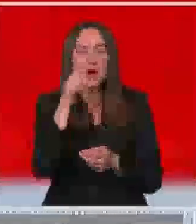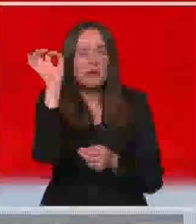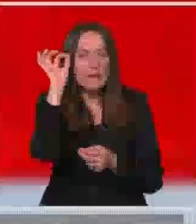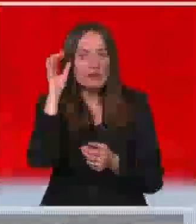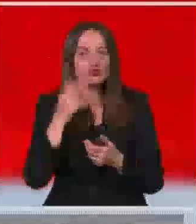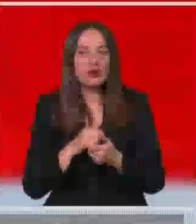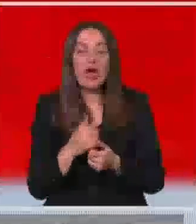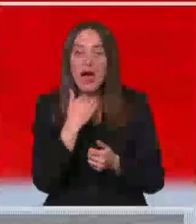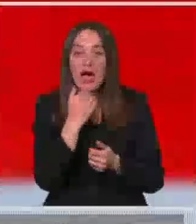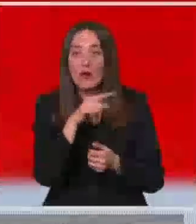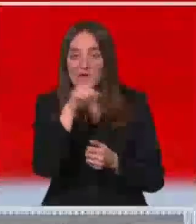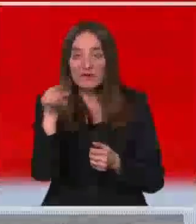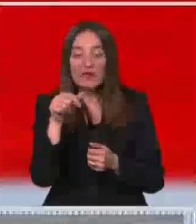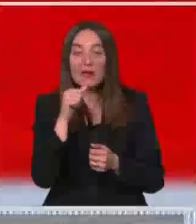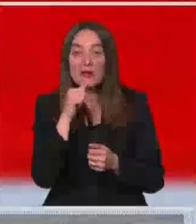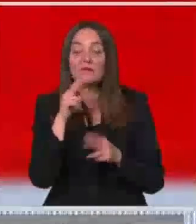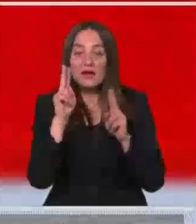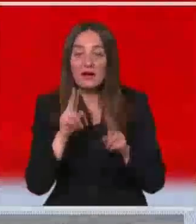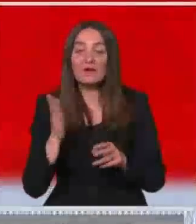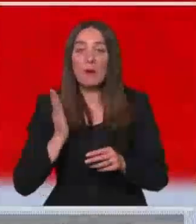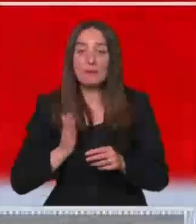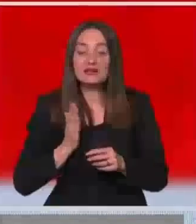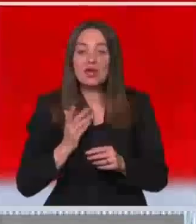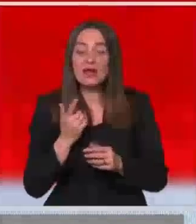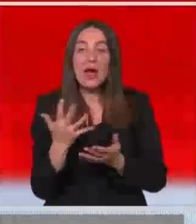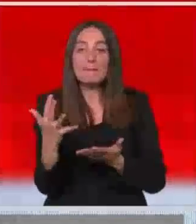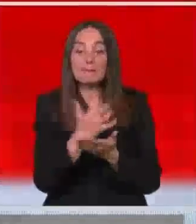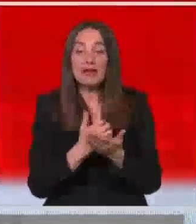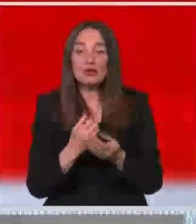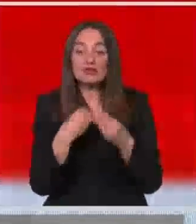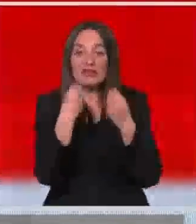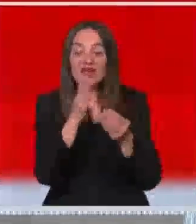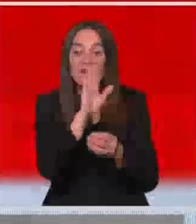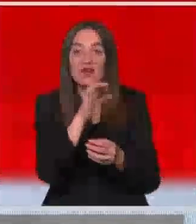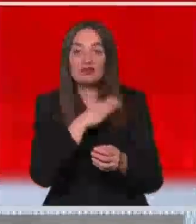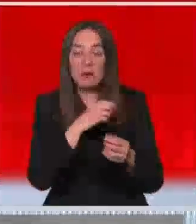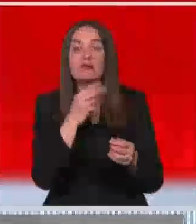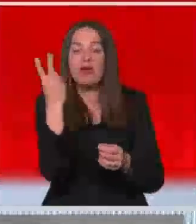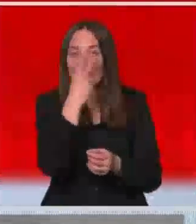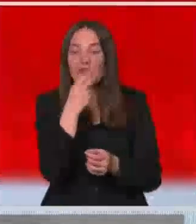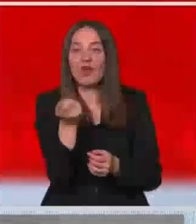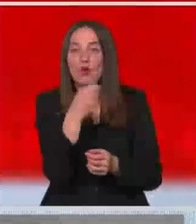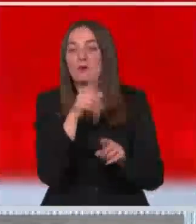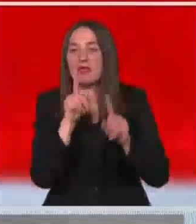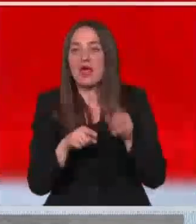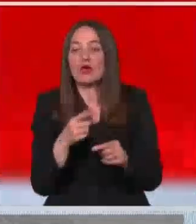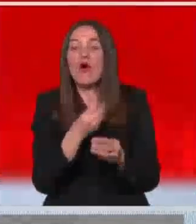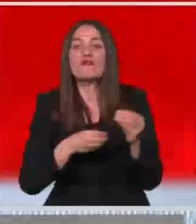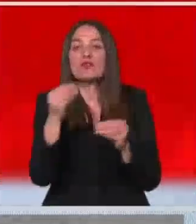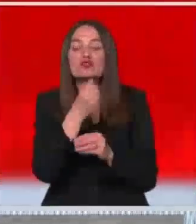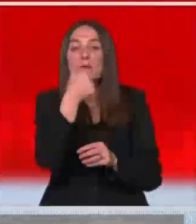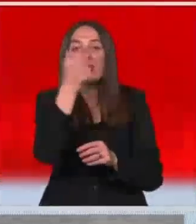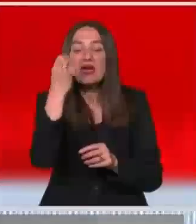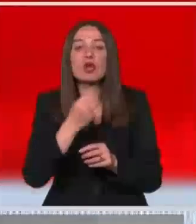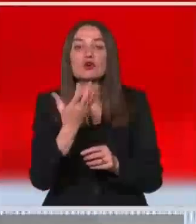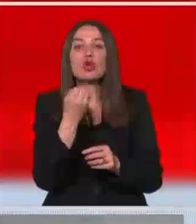Nemačkoj. Dakle, ako vi i relativno pristojan prinos date na vaše obveznice, pa naravno da će da ga kupi neko, jer više mu je 1%